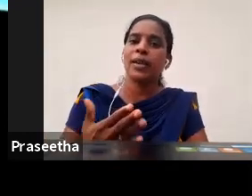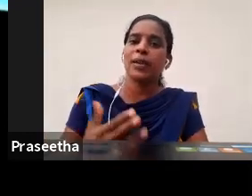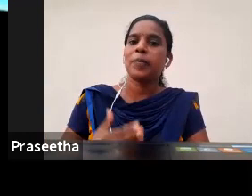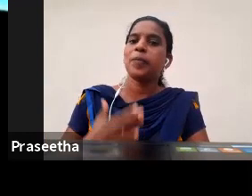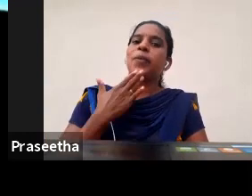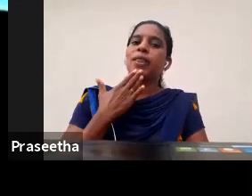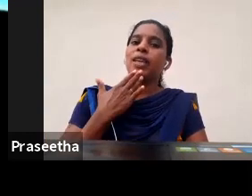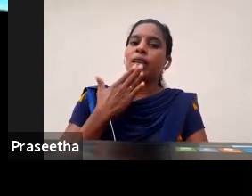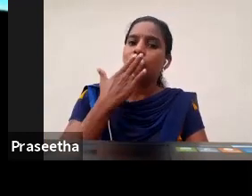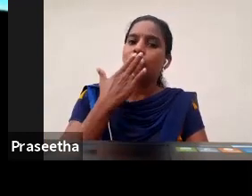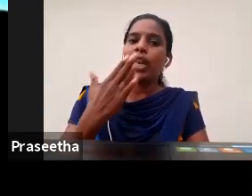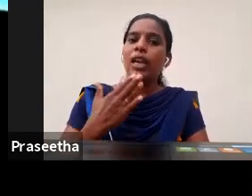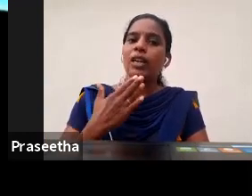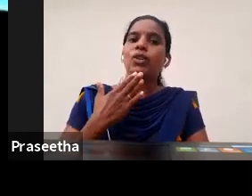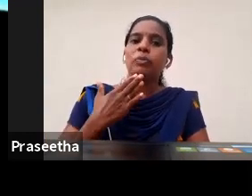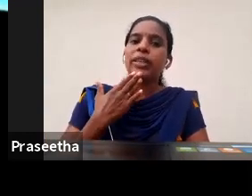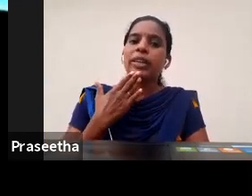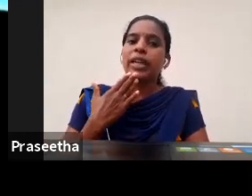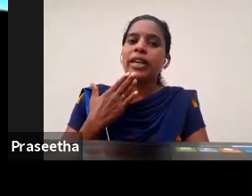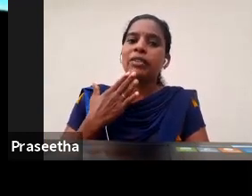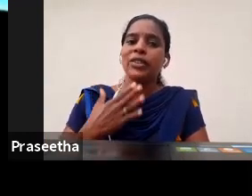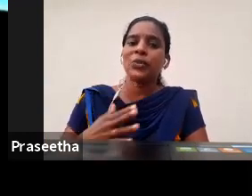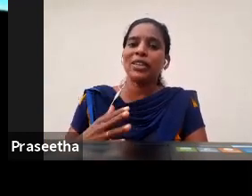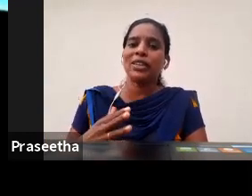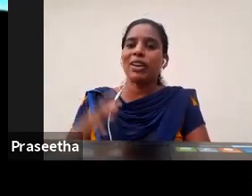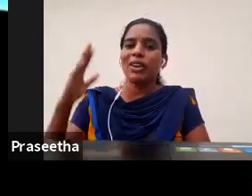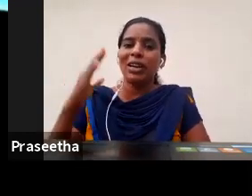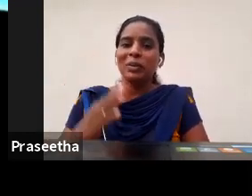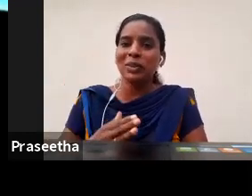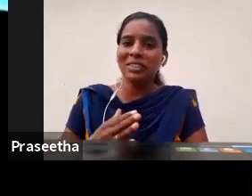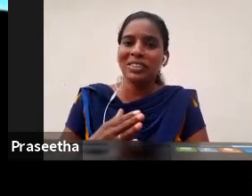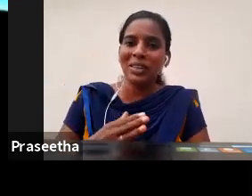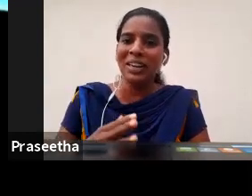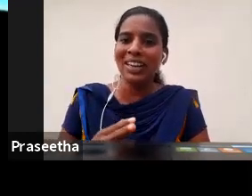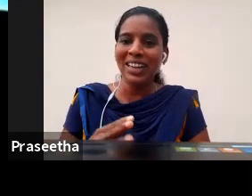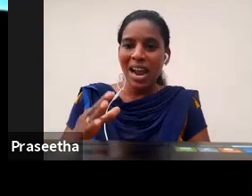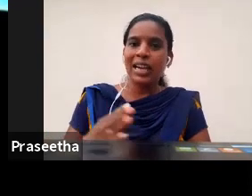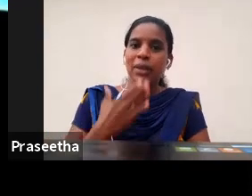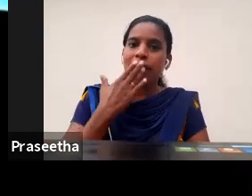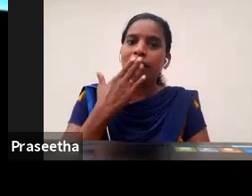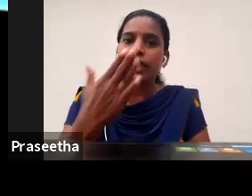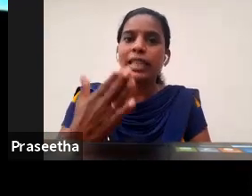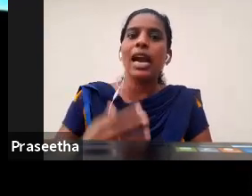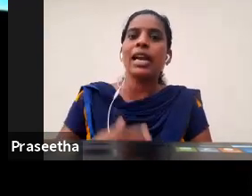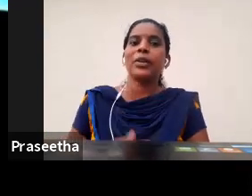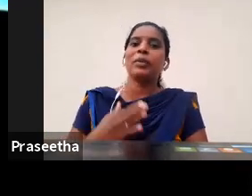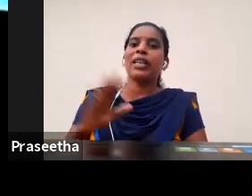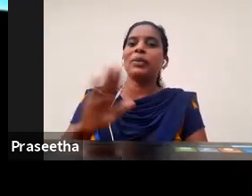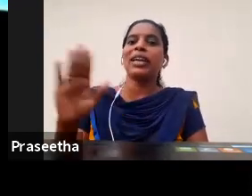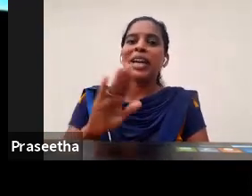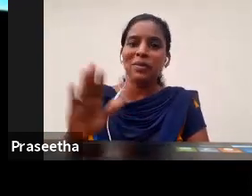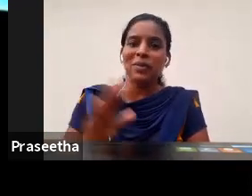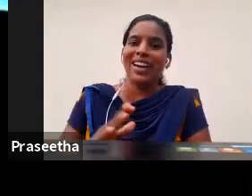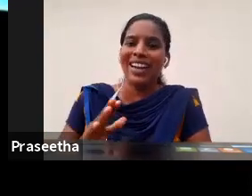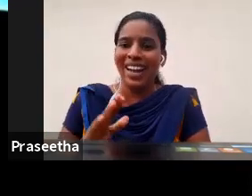സാധനമാണ് ഇപ്പൊ താങ്ക് യു, അവരുടെ അടുത്ത് താങ്ക് യു പറയുന്നത് ഇങ്ങനെ, മുകളിലല്ലോ പറ്റിക്കരുത്, അടി വാങ്ങിച്ചു കൂട്ടരുത്, ഞാൻ അവരെ അങ്ങനെ വിളിച്ചു ടീച്ചർ തുടങ്ങി, അടി ഇങ്ങനെ ചെയ്താൽ അടി കിട്ടും,